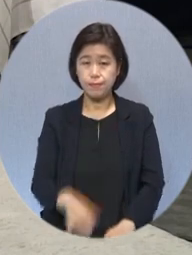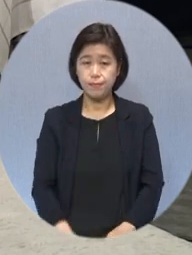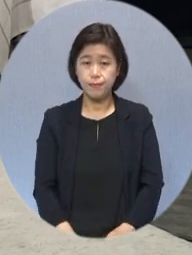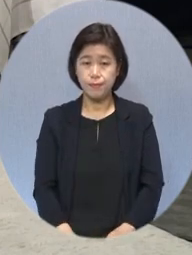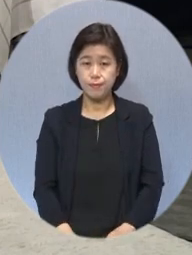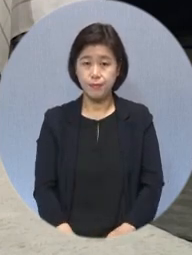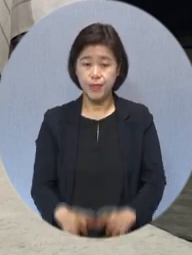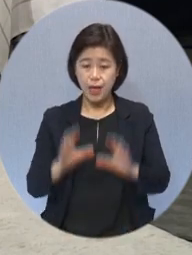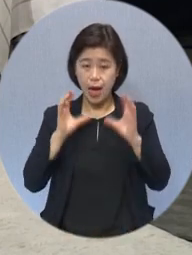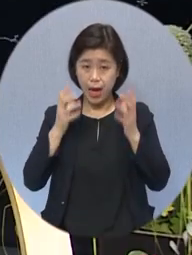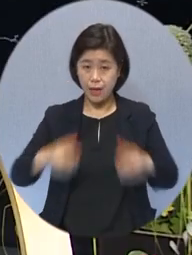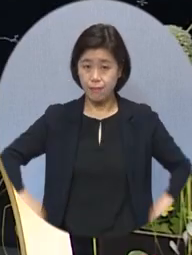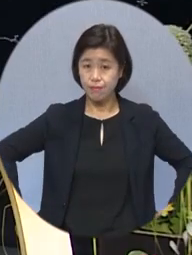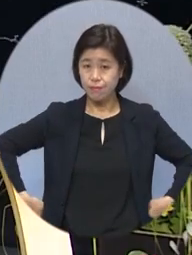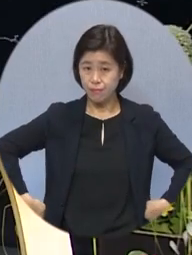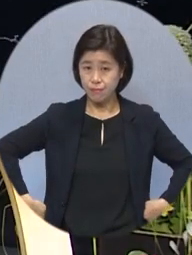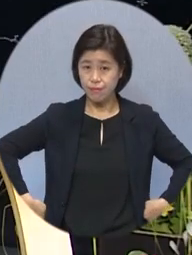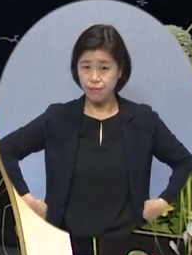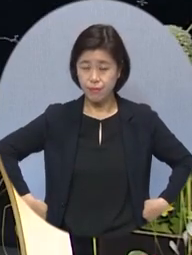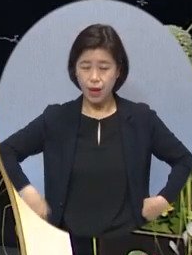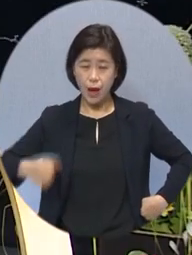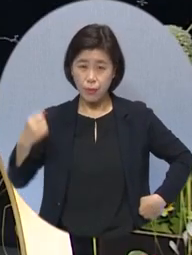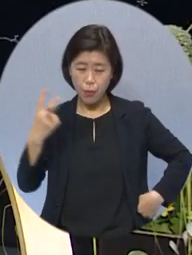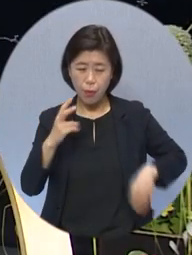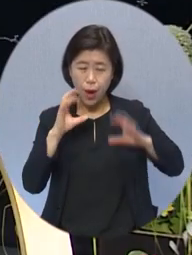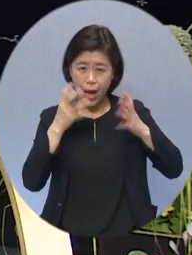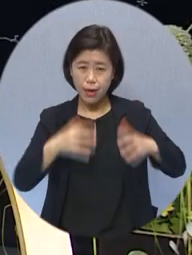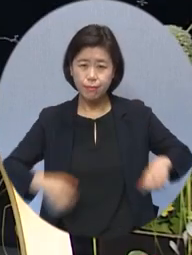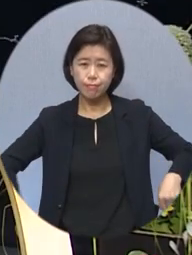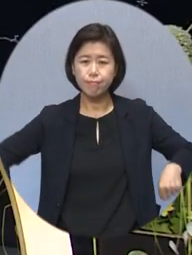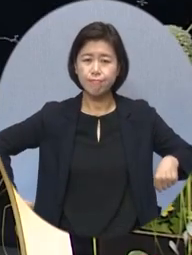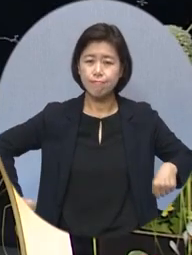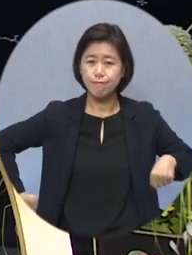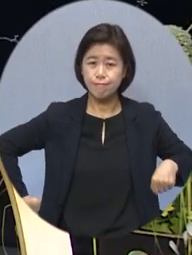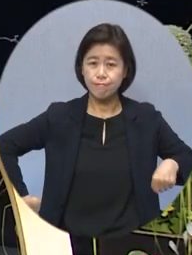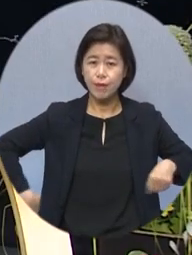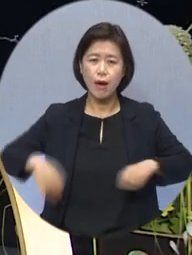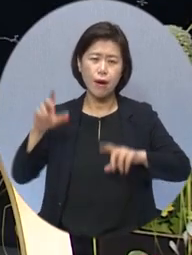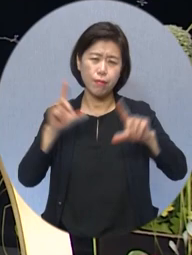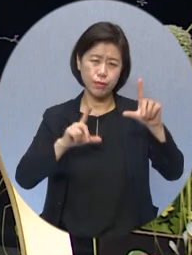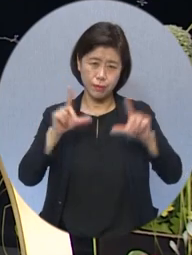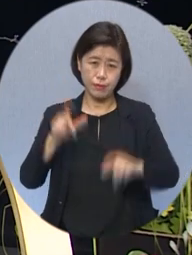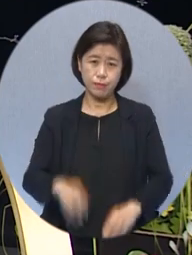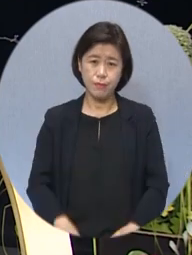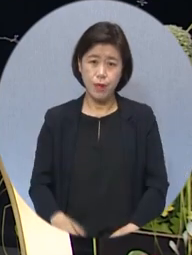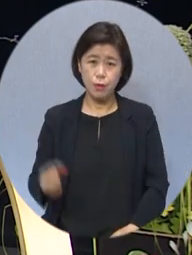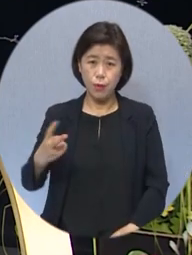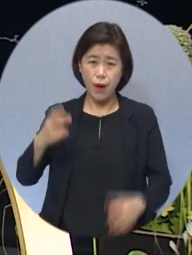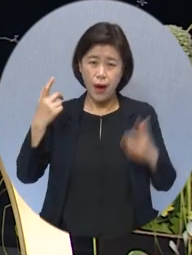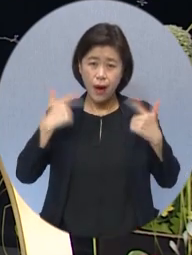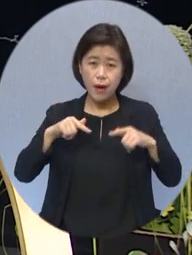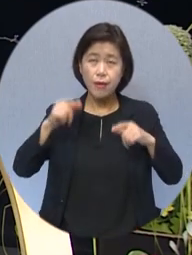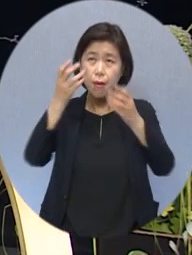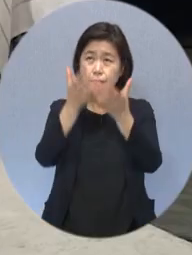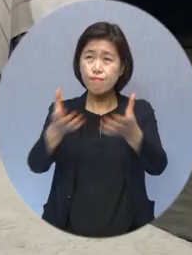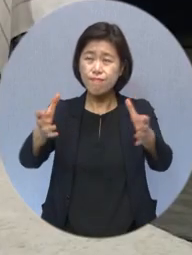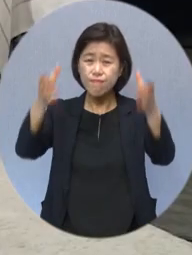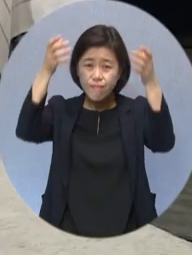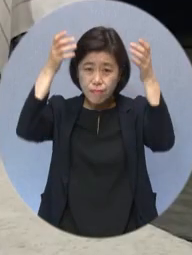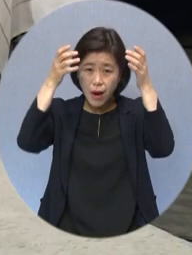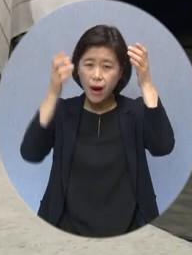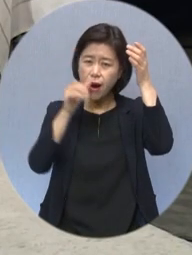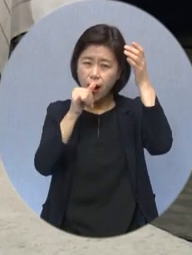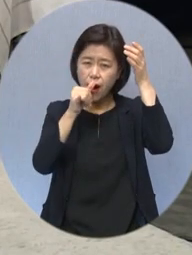아이를 업은 어머니가 다른 아이의 손을 잡고 있어서 언제나 머리 위에 광주리를 이고 있어서